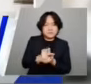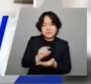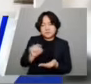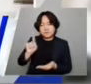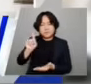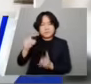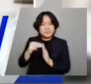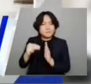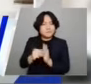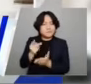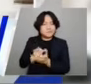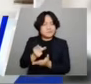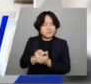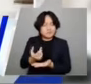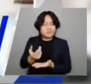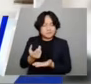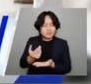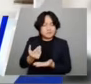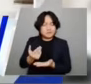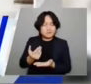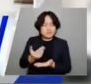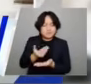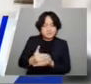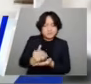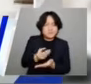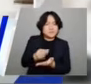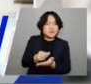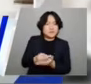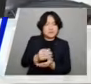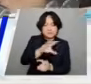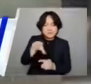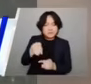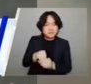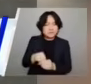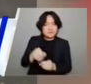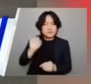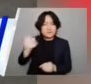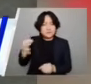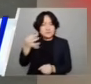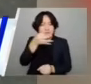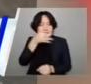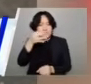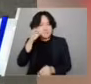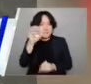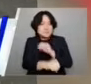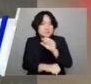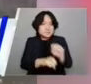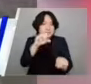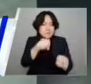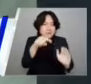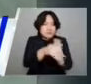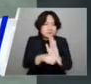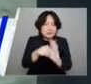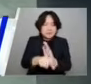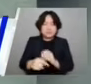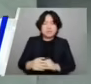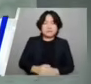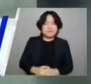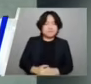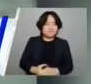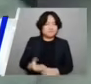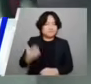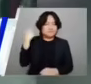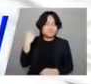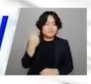I'm not familiar sa mga bracketing po, Mr. Chair. Sa ganyang halaga, naglalaro ang pabuya sa bawat napapatay na sospek